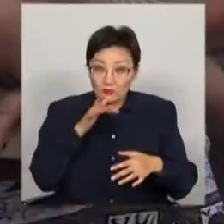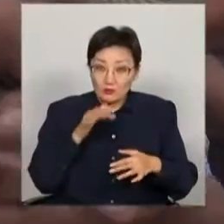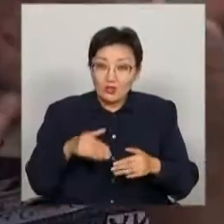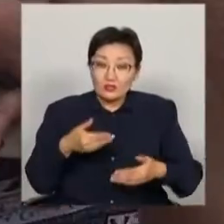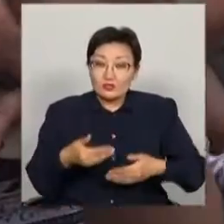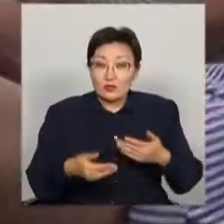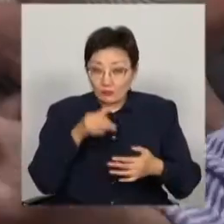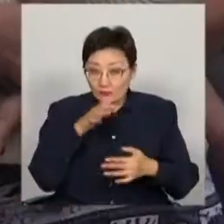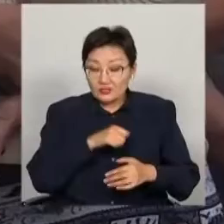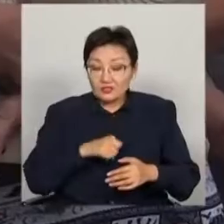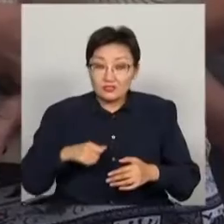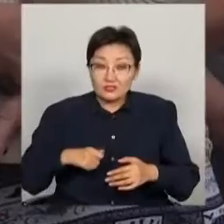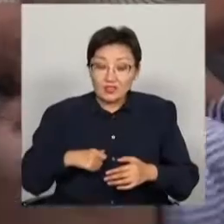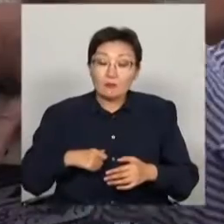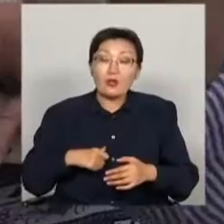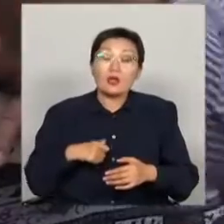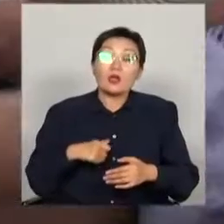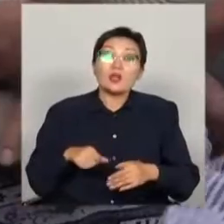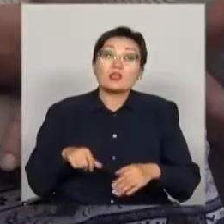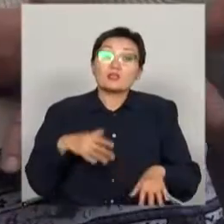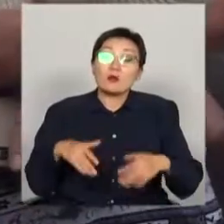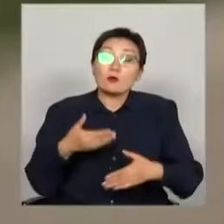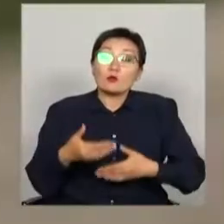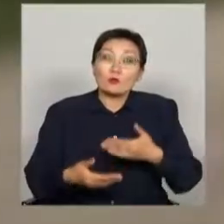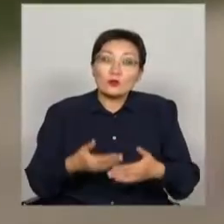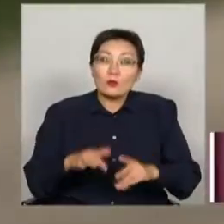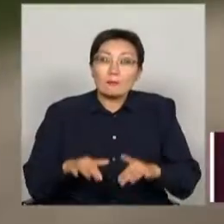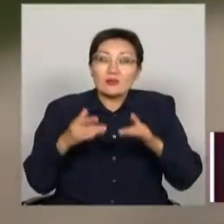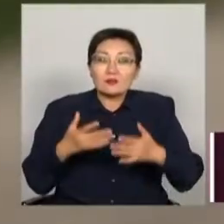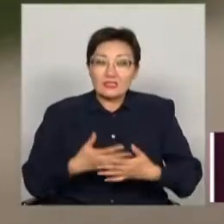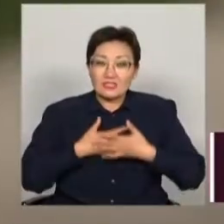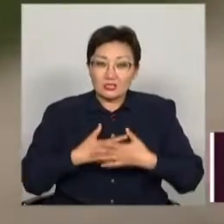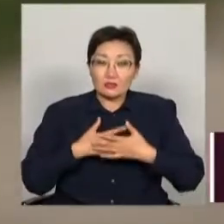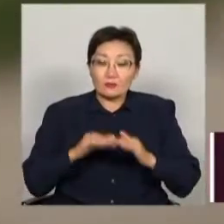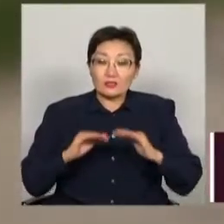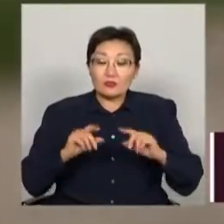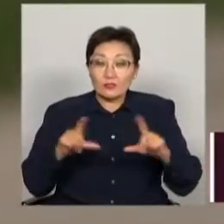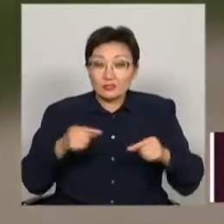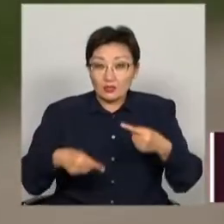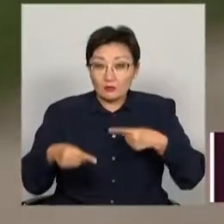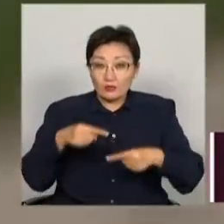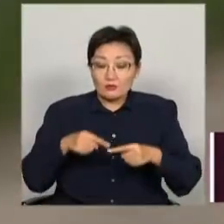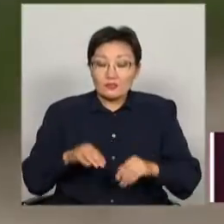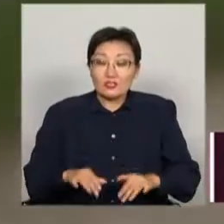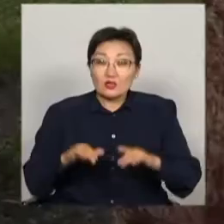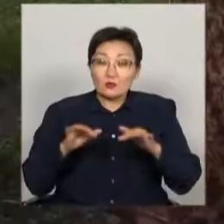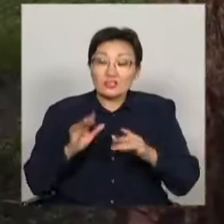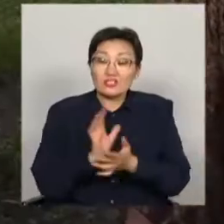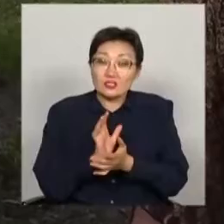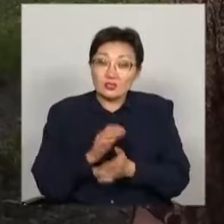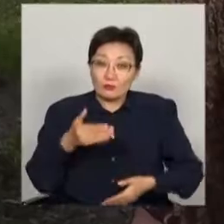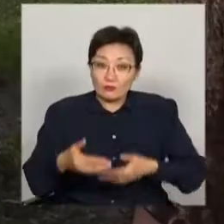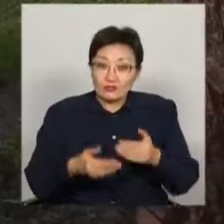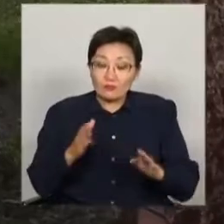жүрмей, өзіміз әрең жүріп жүрген кезде осы күл жұтамыз ғой. Мектептен қайтқан балаларда күлмен топыраққа көміліп келеді екен. Таза ауа